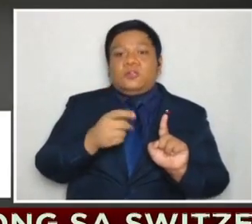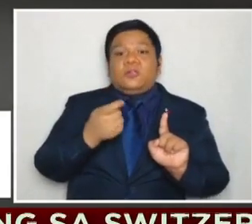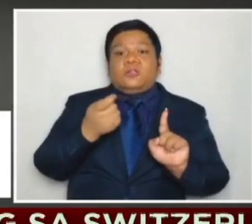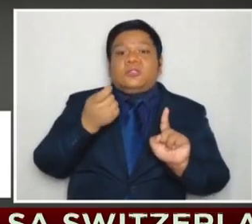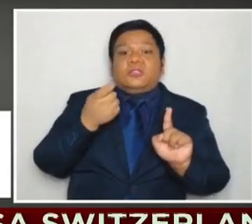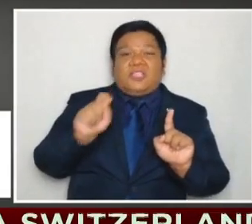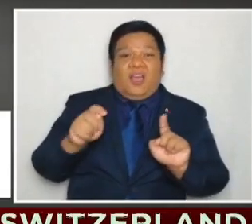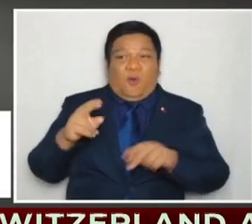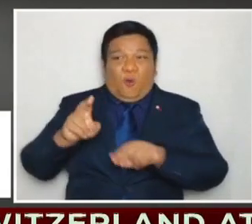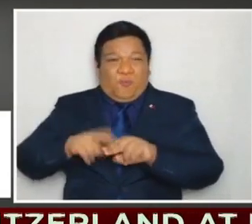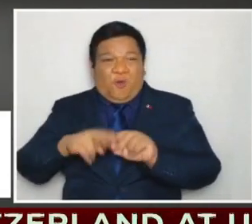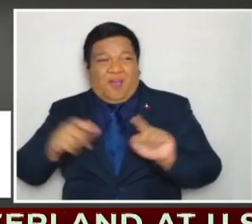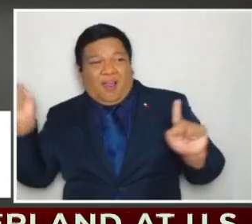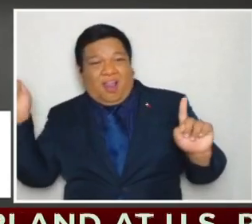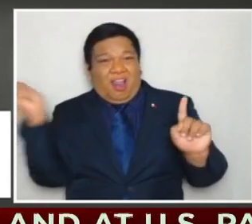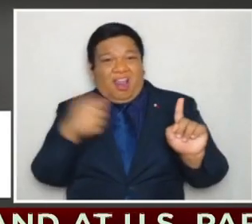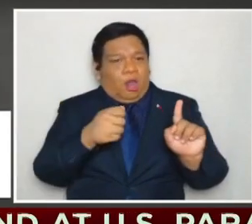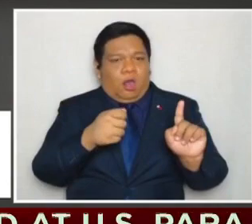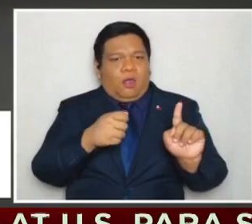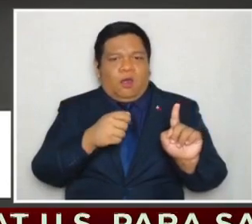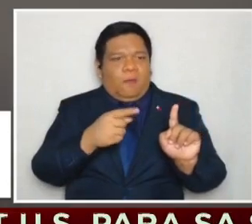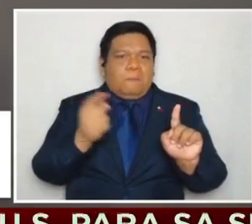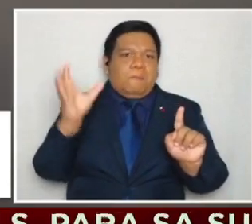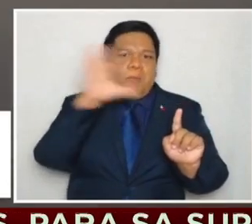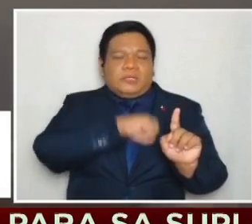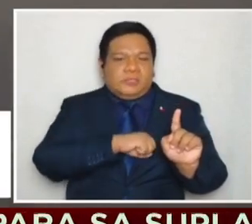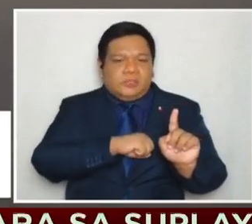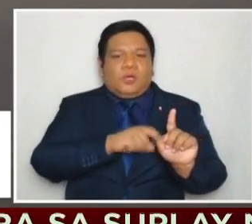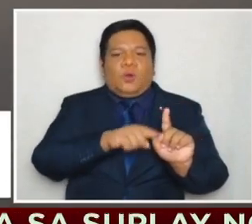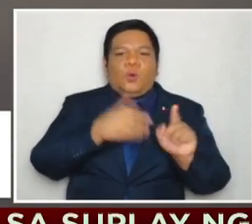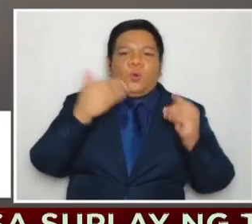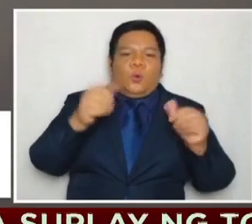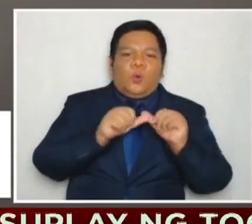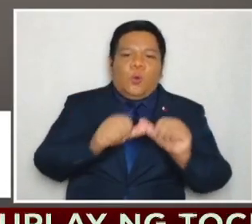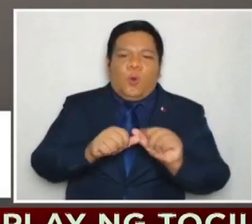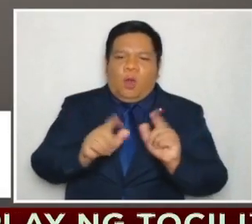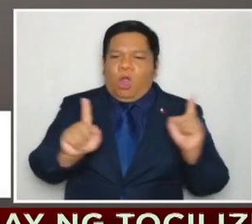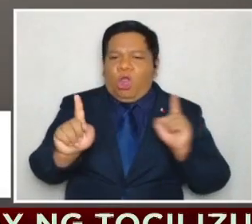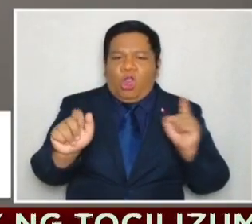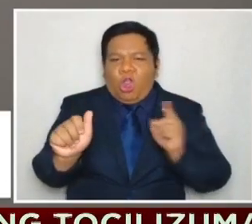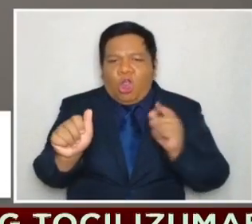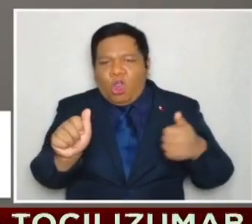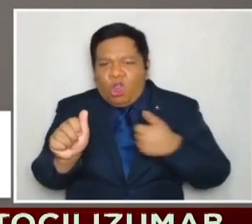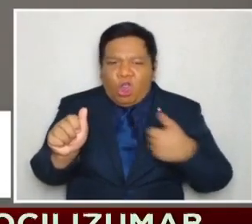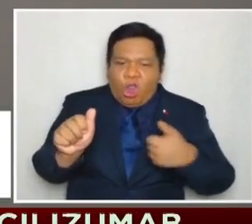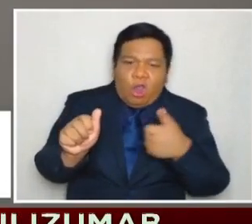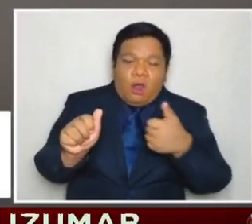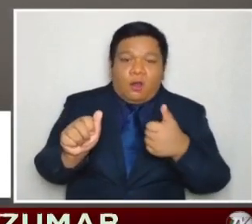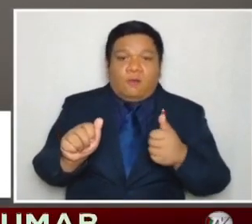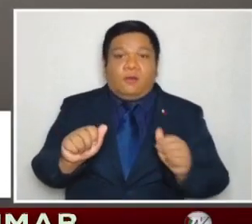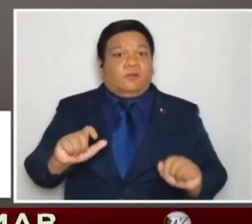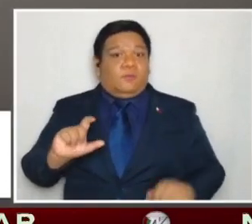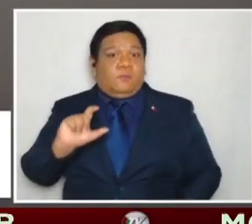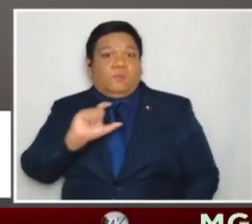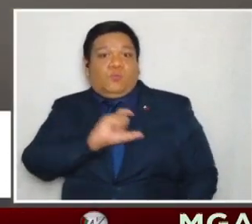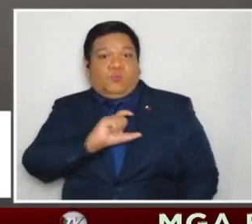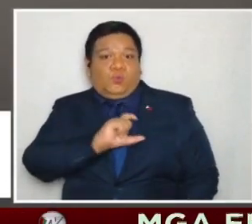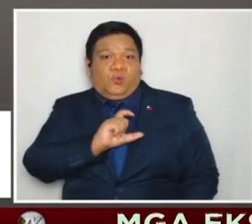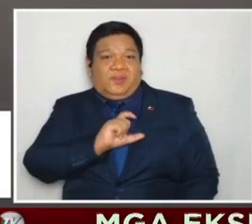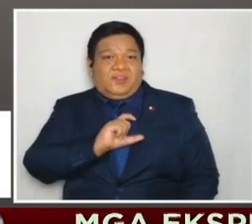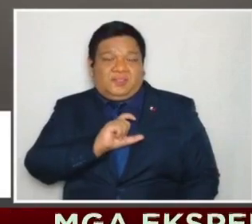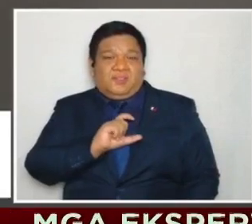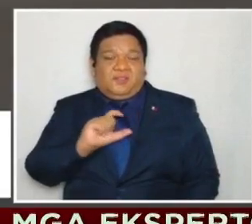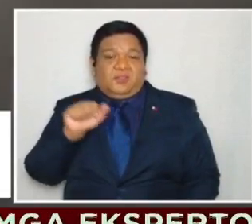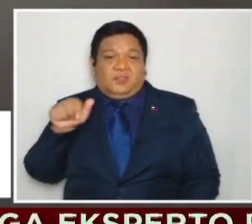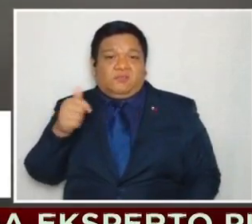upuan pero hindi siya tinamaan at tuloy lang ito sa pagabol. Ayon kay Police Major Anjanet Tirador, Deputy